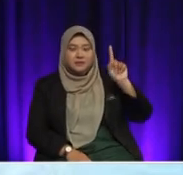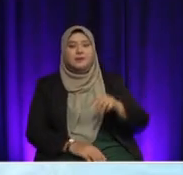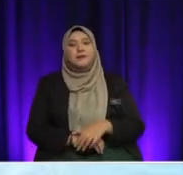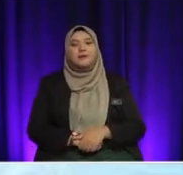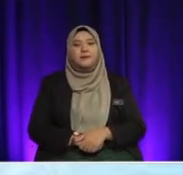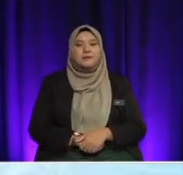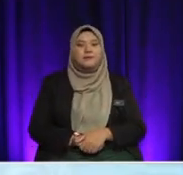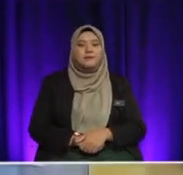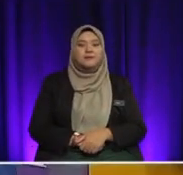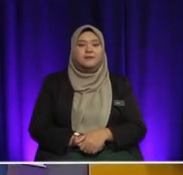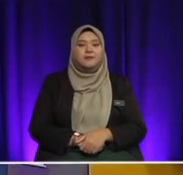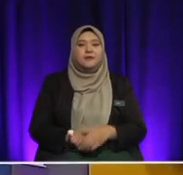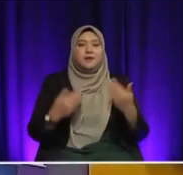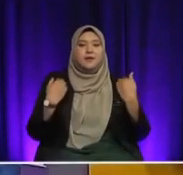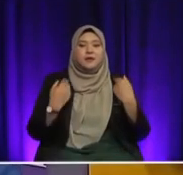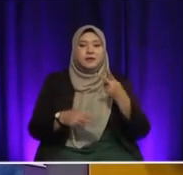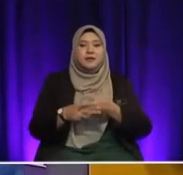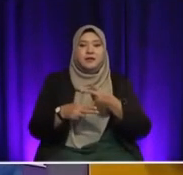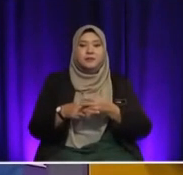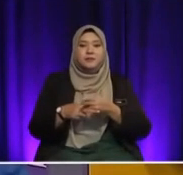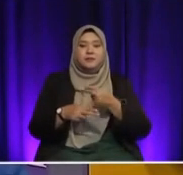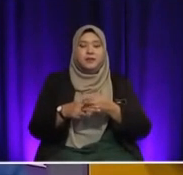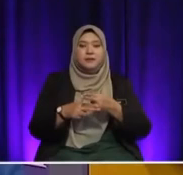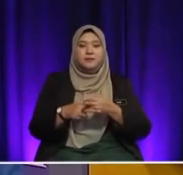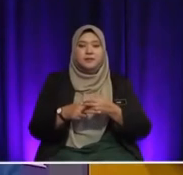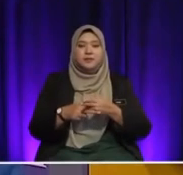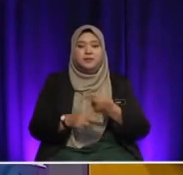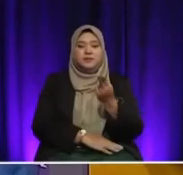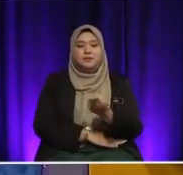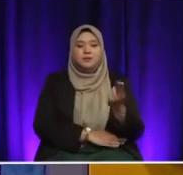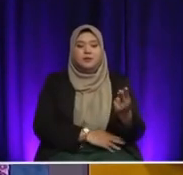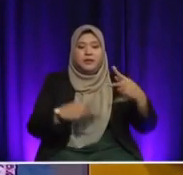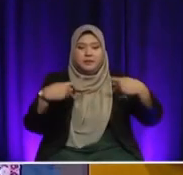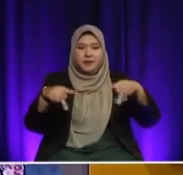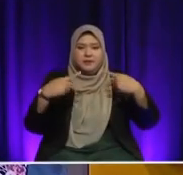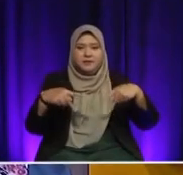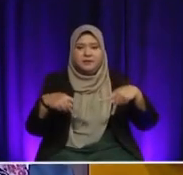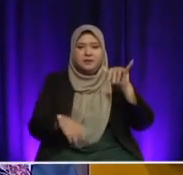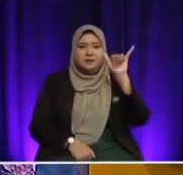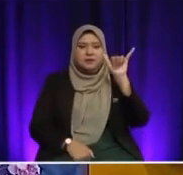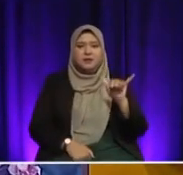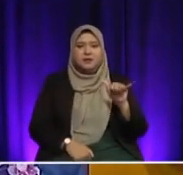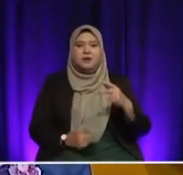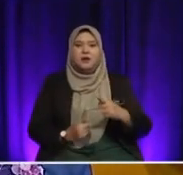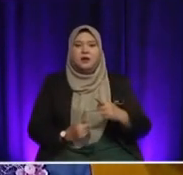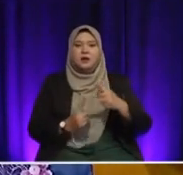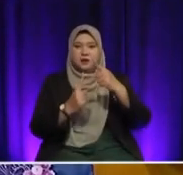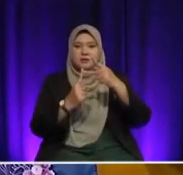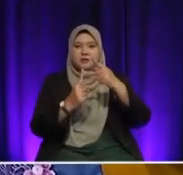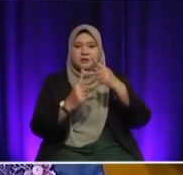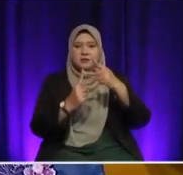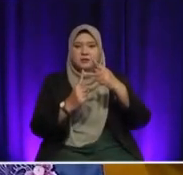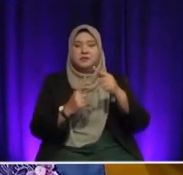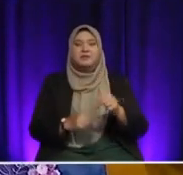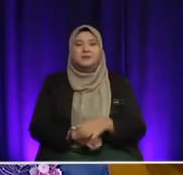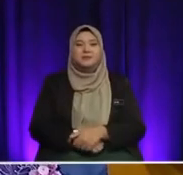Okay? Sebab kenapa dia sesuai masuk dalam peti beku. Ada setengah plastik, kalau kita perasan bila masuk peti beku dia rapuh. Dia